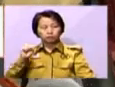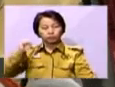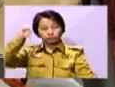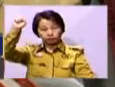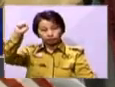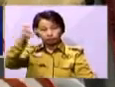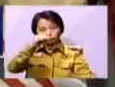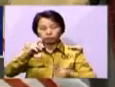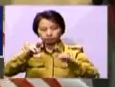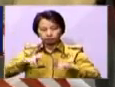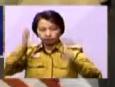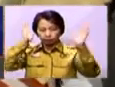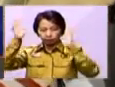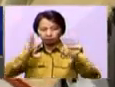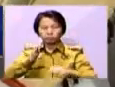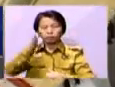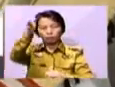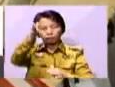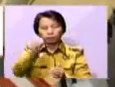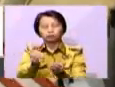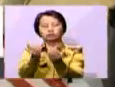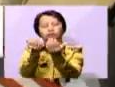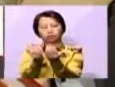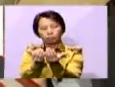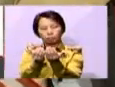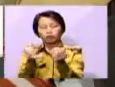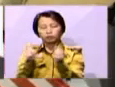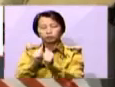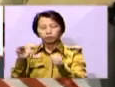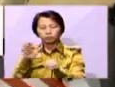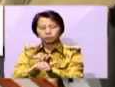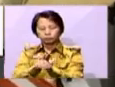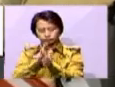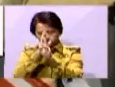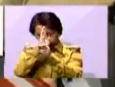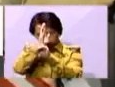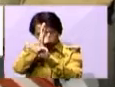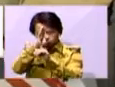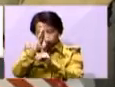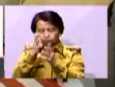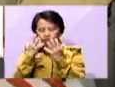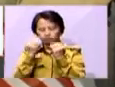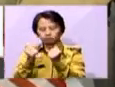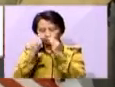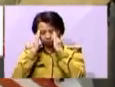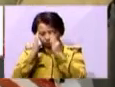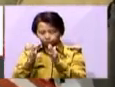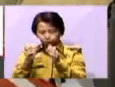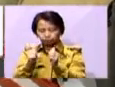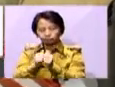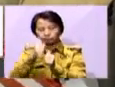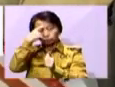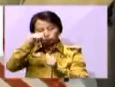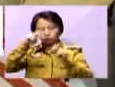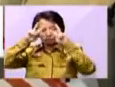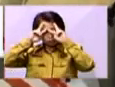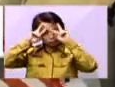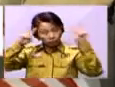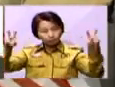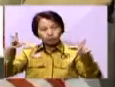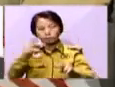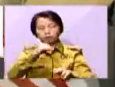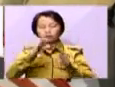Malaysia akan berdoa dengan penuh tawaduk dan khusyuk demi keamanan